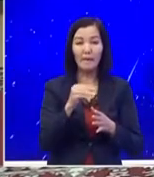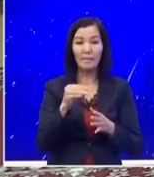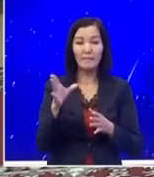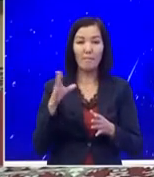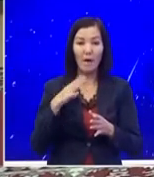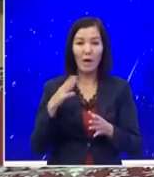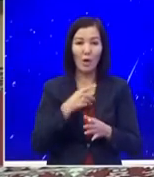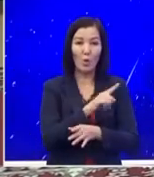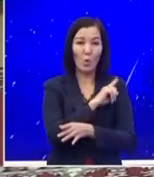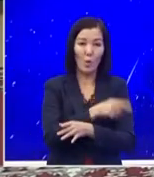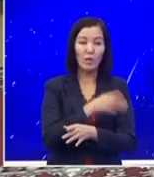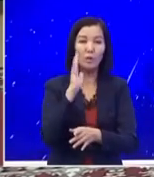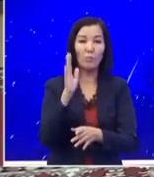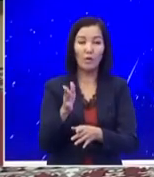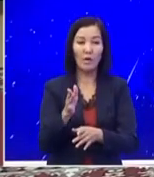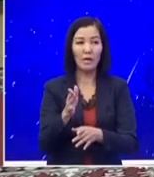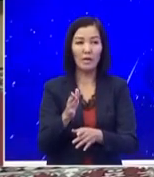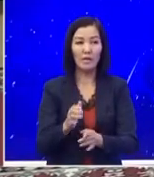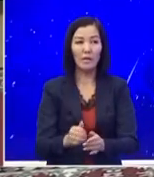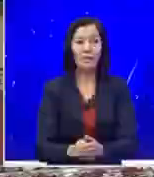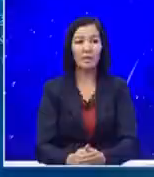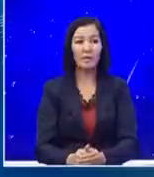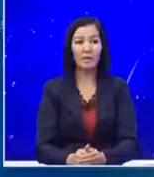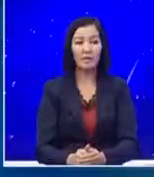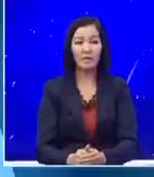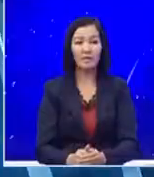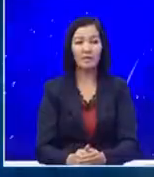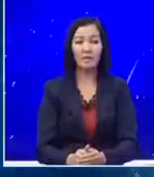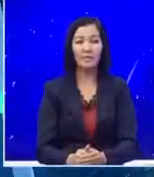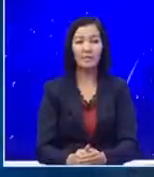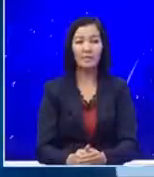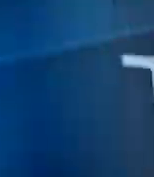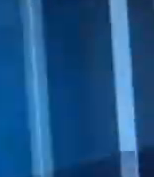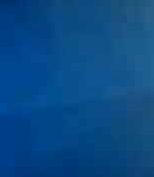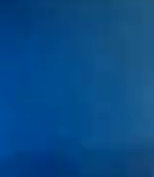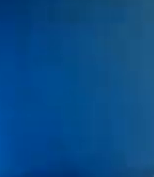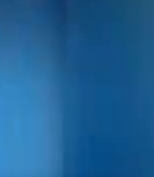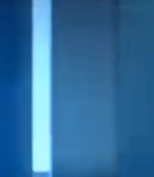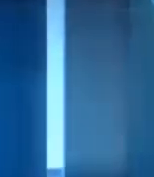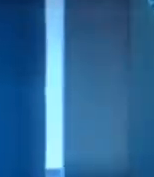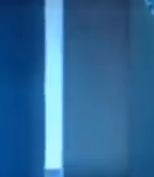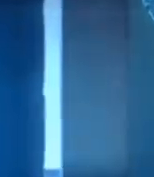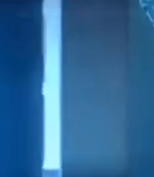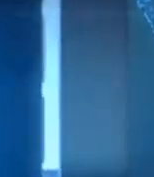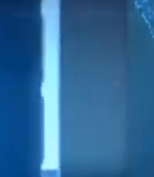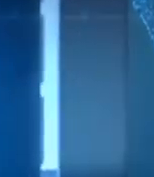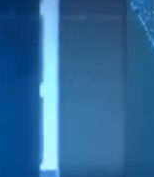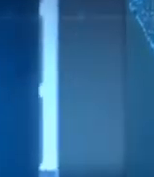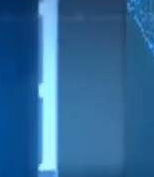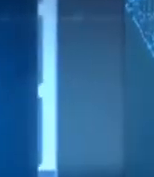қуатты болайық. Ықыласпен Нұртілеу ағаларын. Меруерт Қыдырбайқызы, Әсет Бекбатыр, Жетісу телеарнасы.